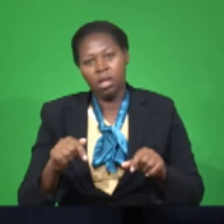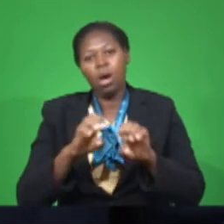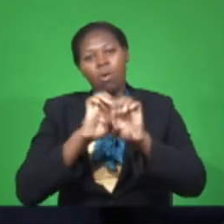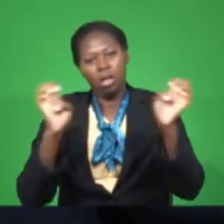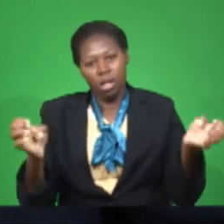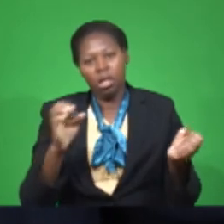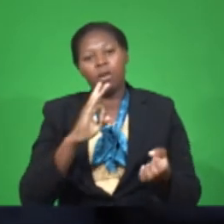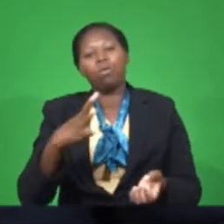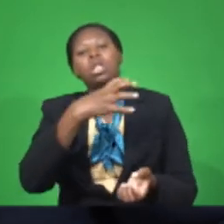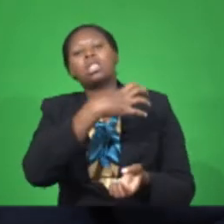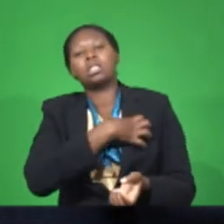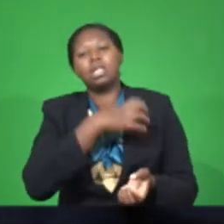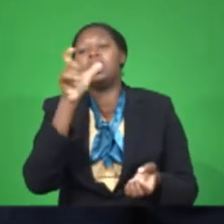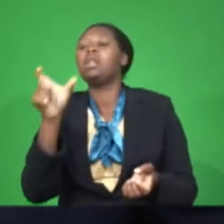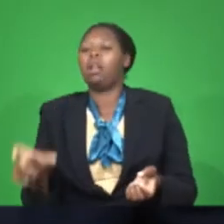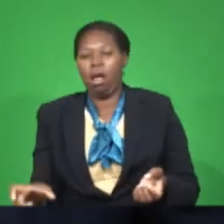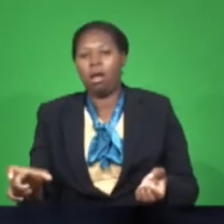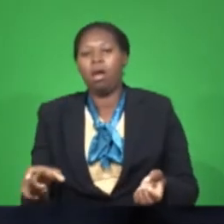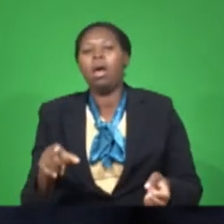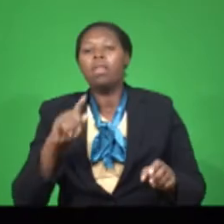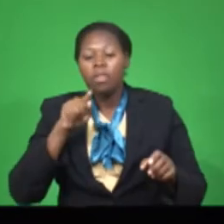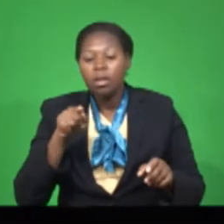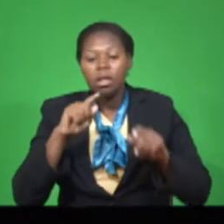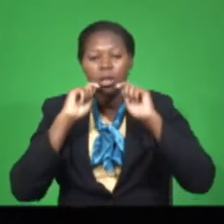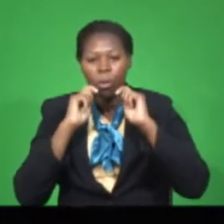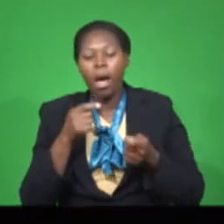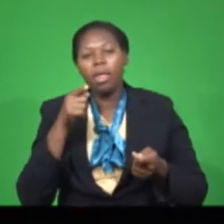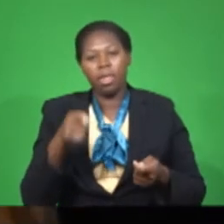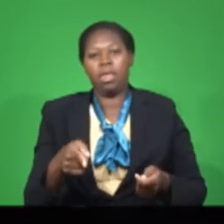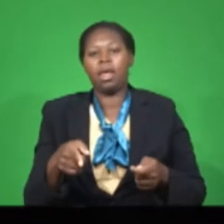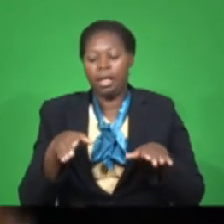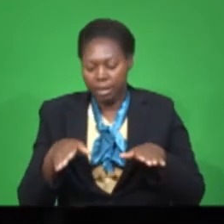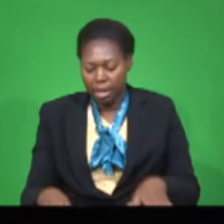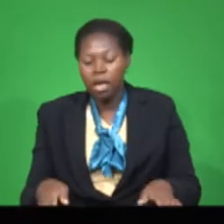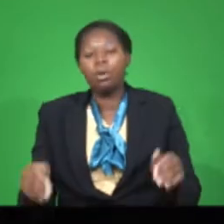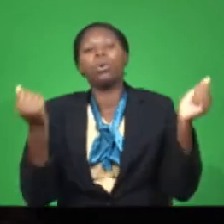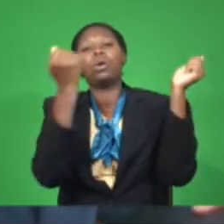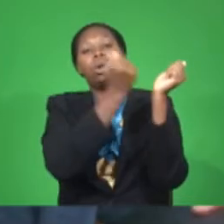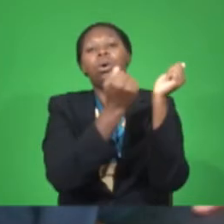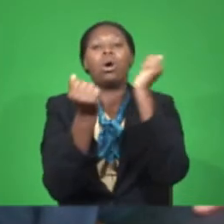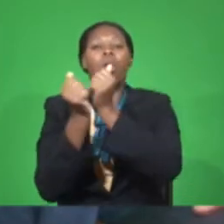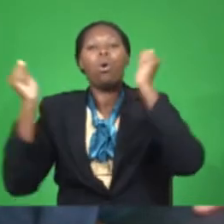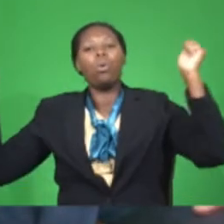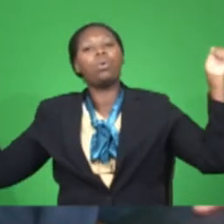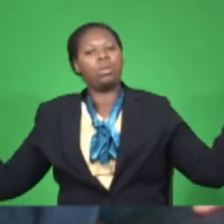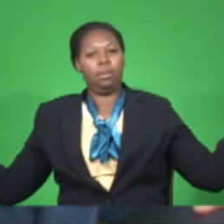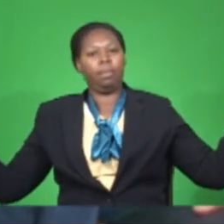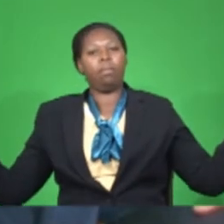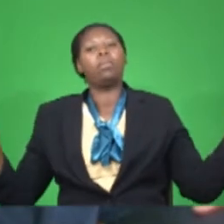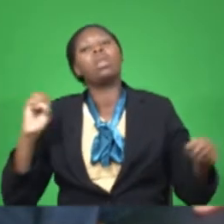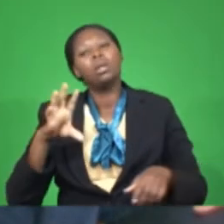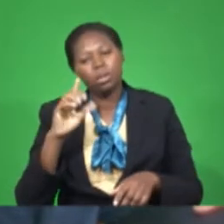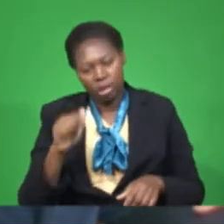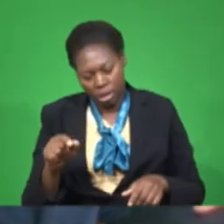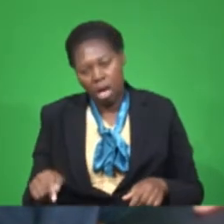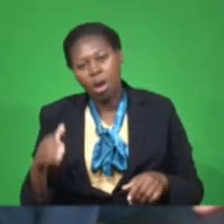kana Abrahama aine mukana ko Hagari wacho mbeti. Apa munhu wese saka zviri kunzi ani nani